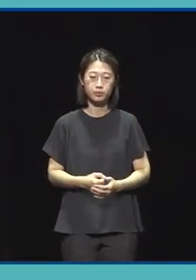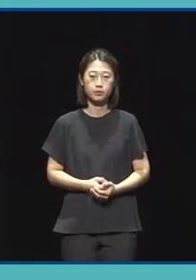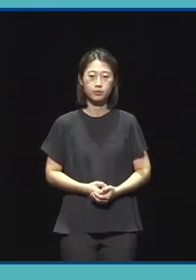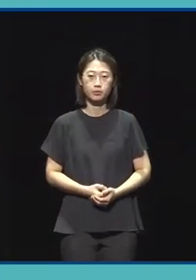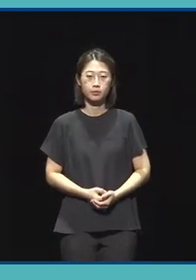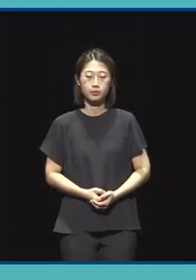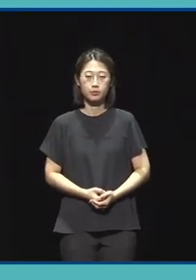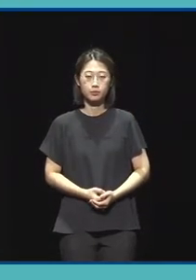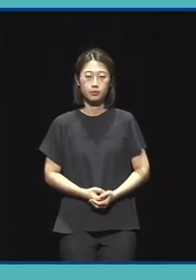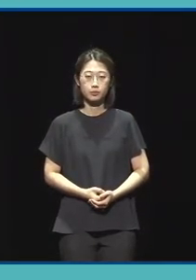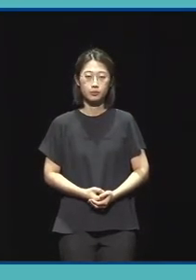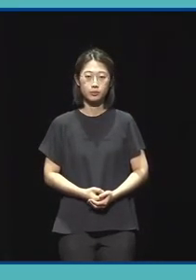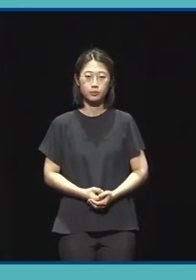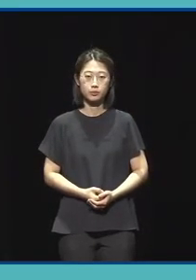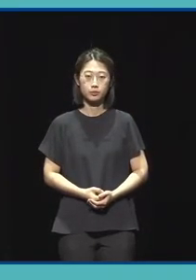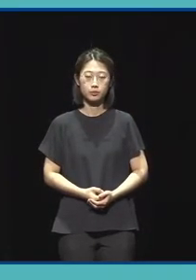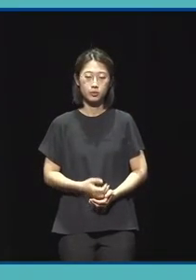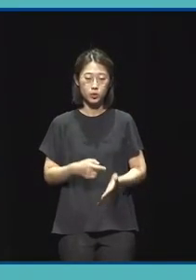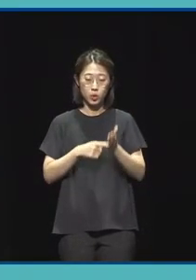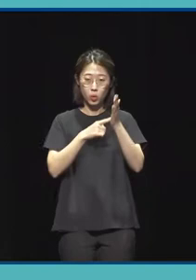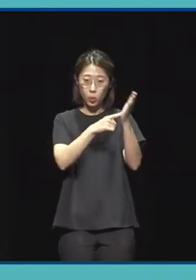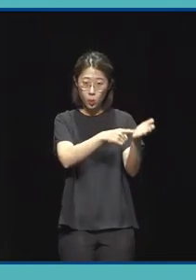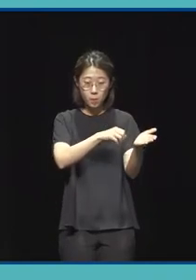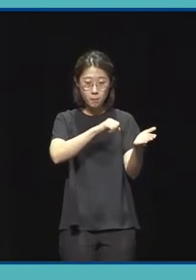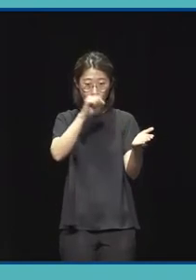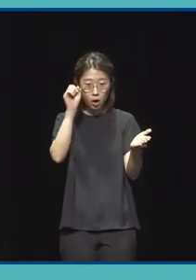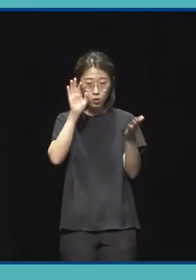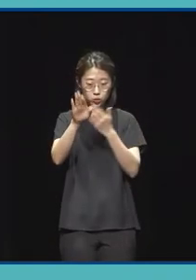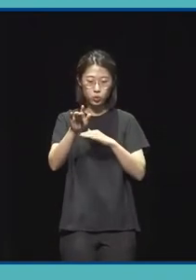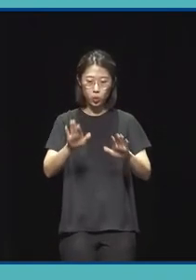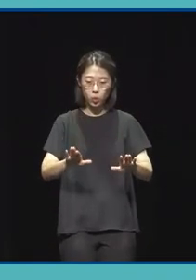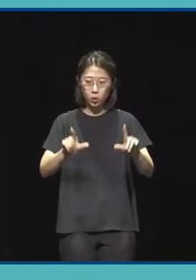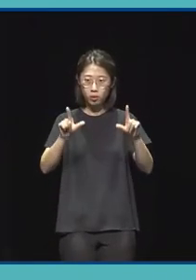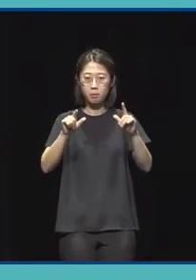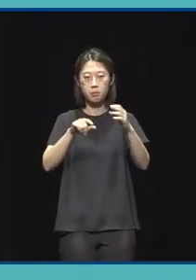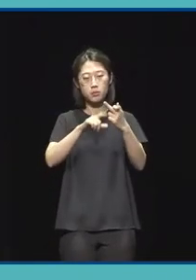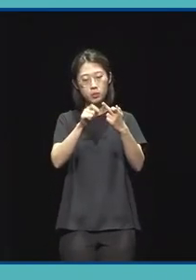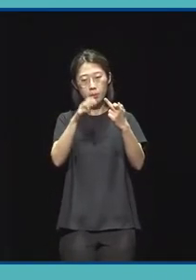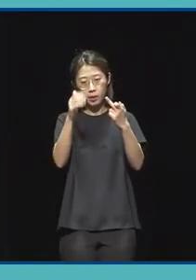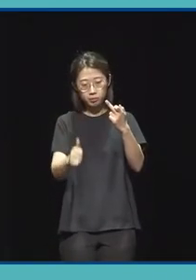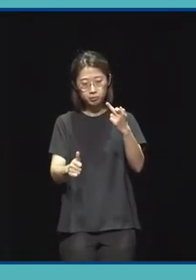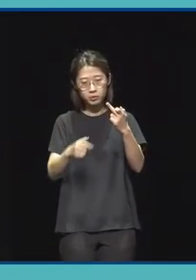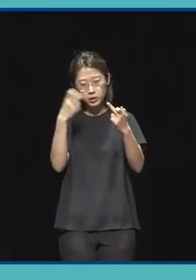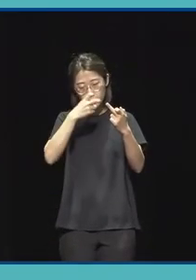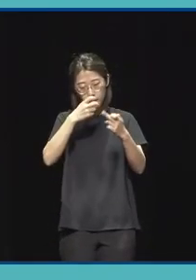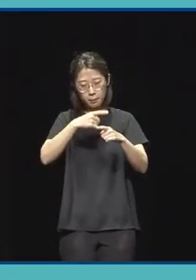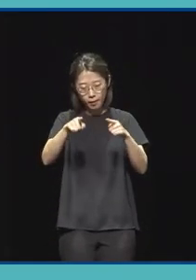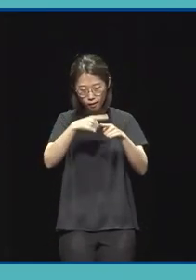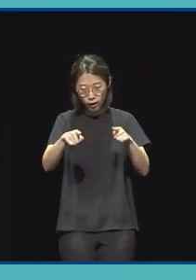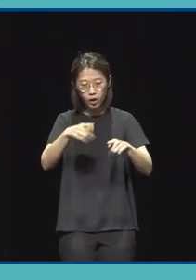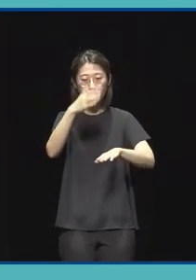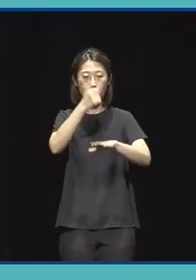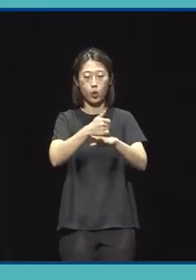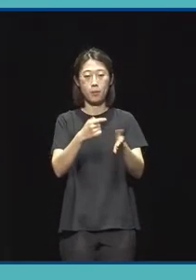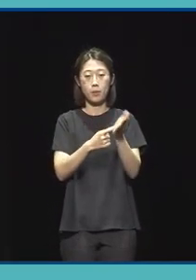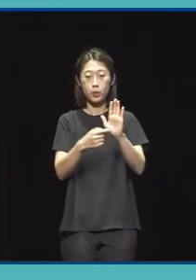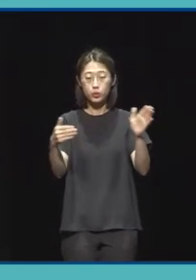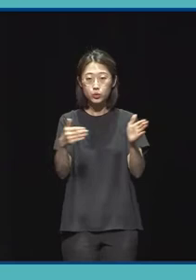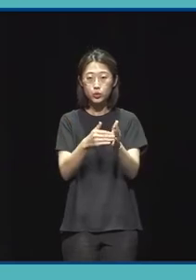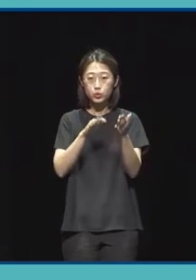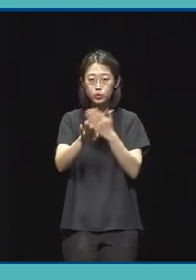계시면 될 것 같고요 일단은 저희 공모를 통해 가지고 올해 연말까지 심의를 통해서 결과 발표까지 하고